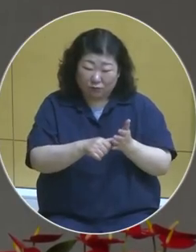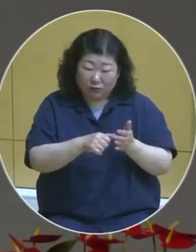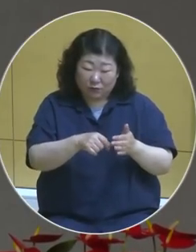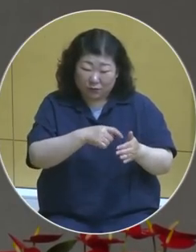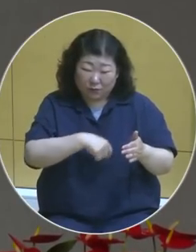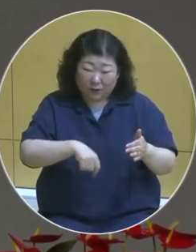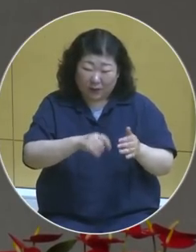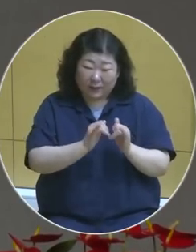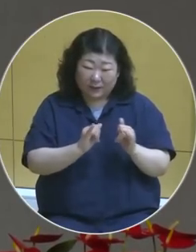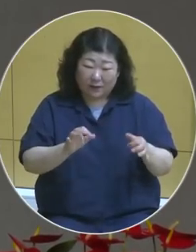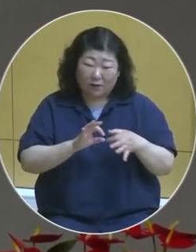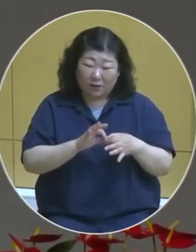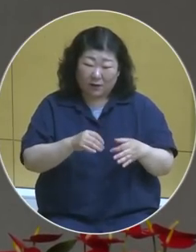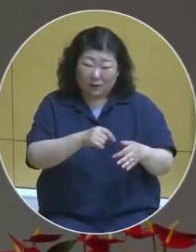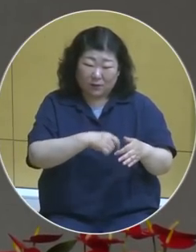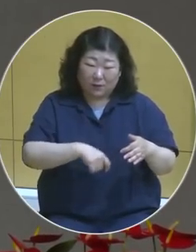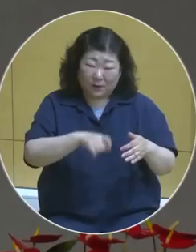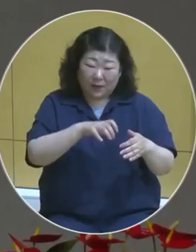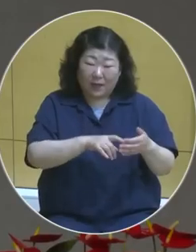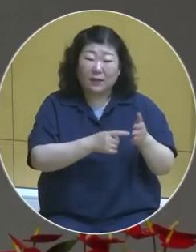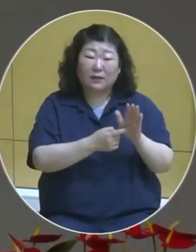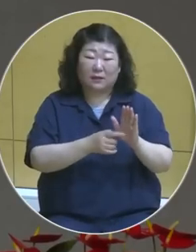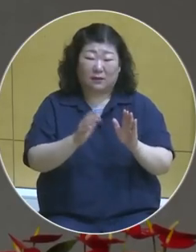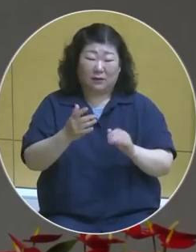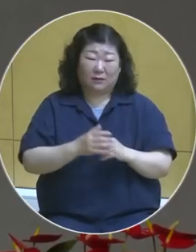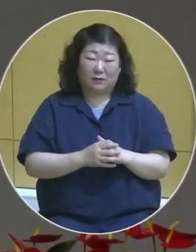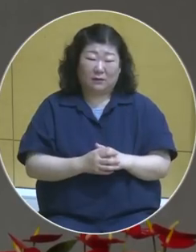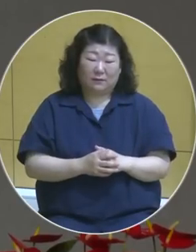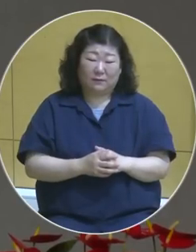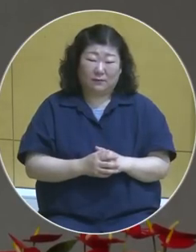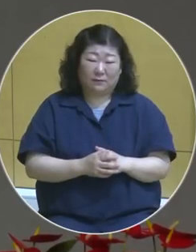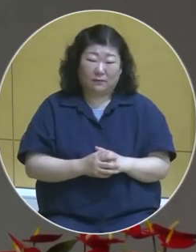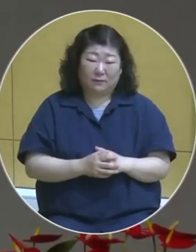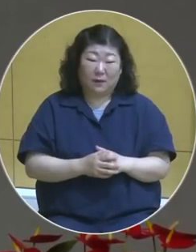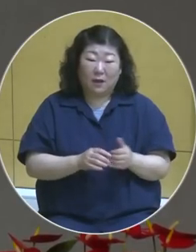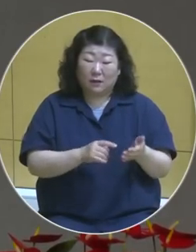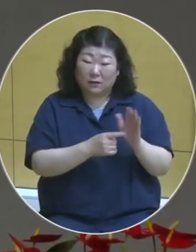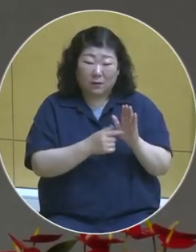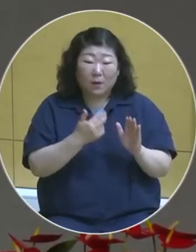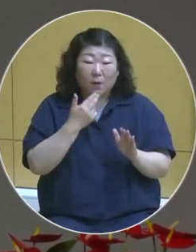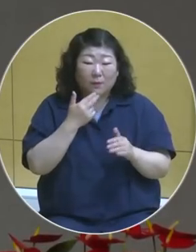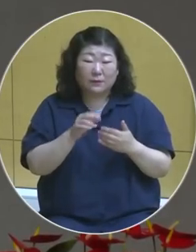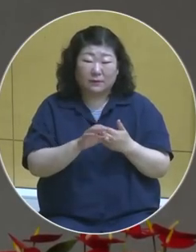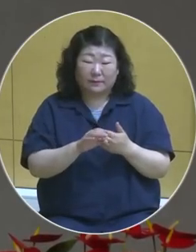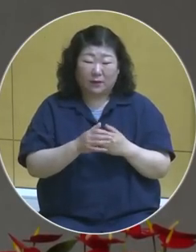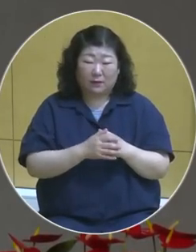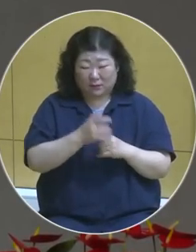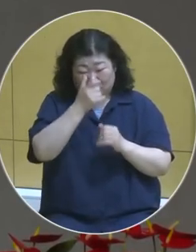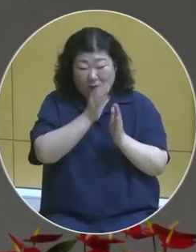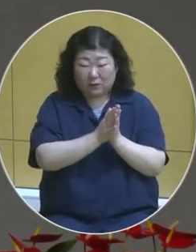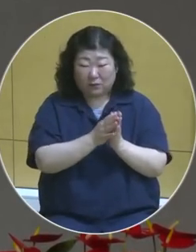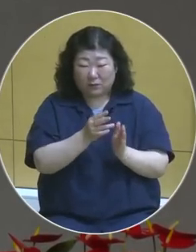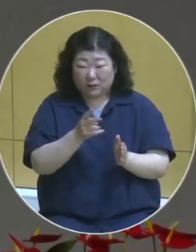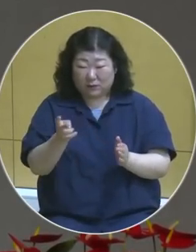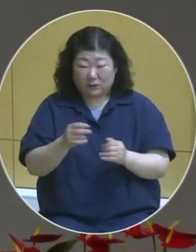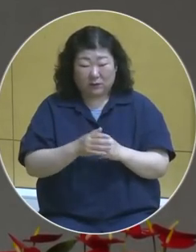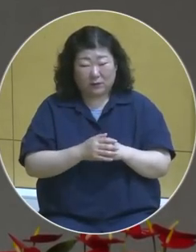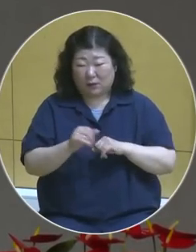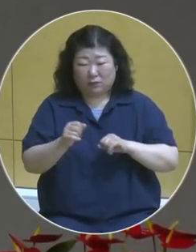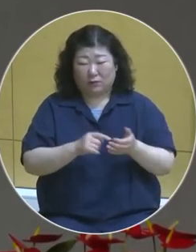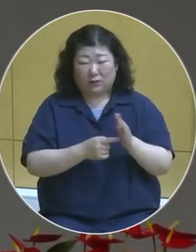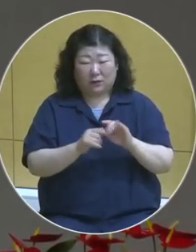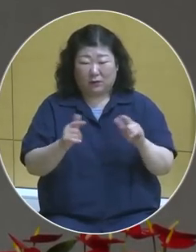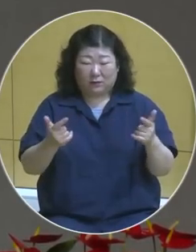나의 인간관계 속에 나타나야 됩니다. 이것이 나타나지 않으면 기도는 삶을 통해서 나타난 행동이 우리에게 아닙니다. 그 결단을 하셔야